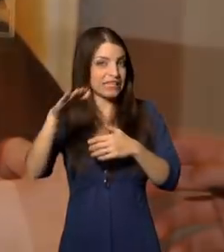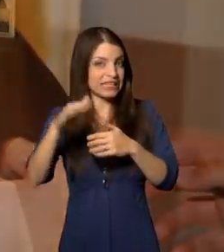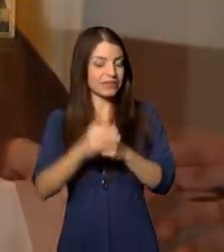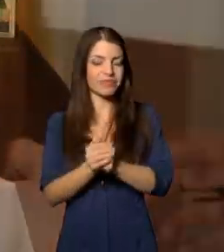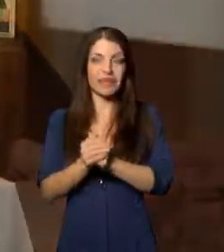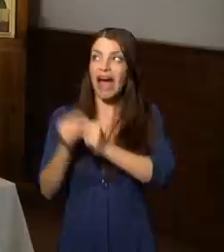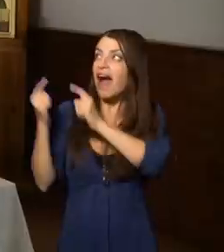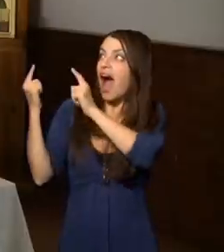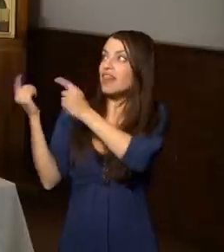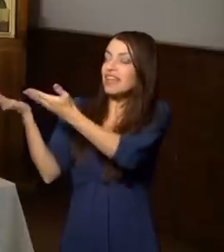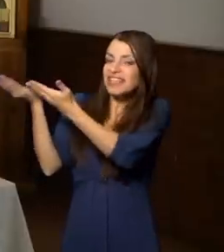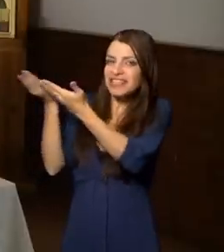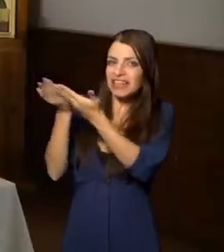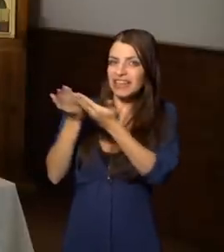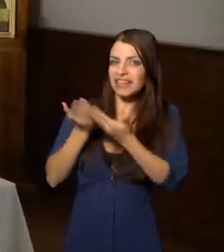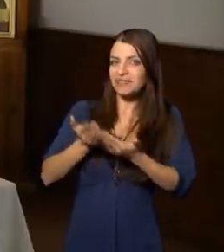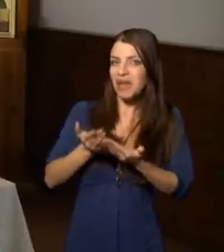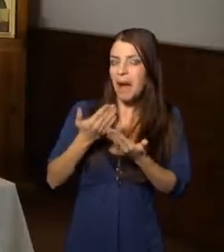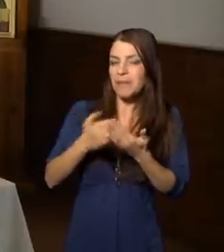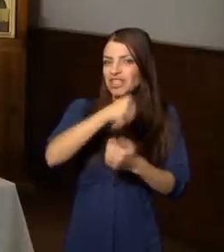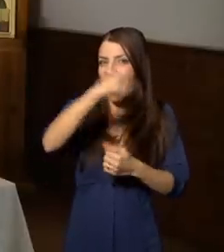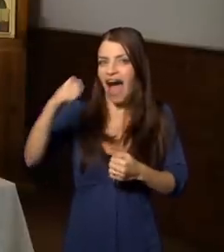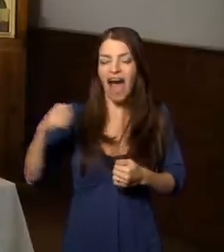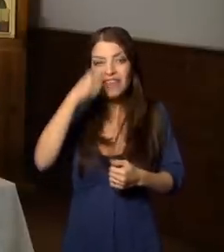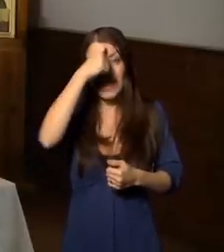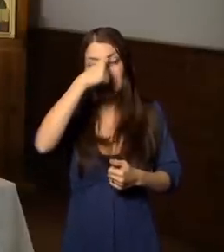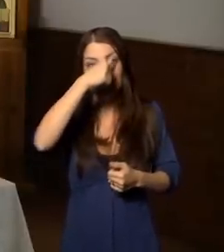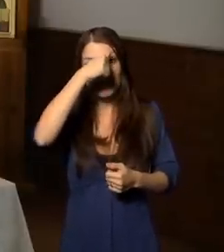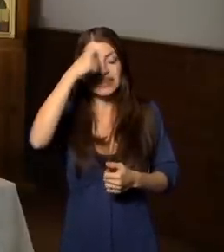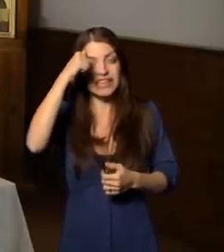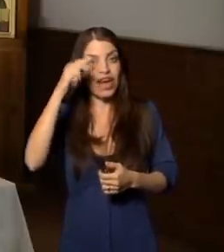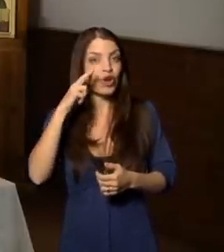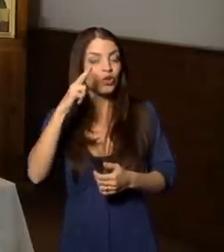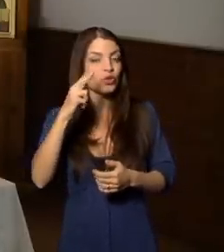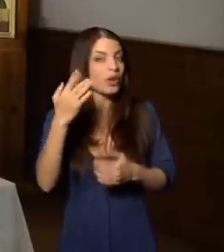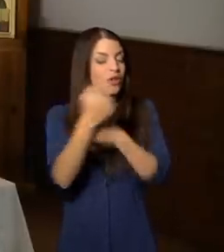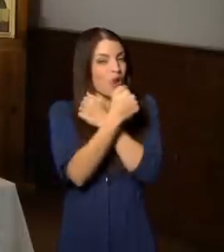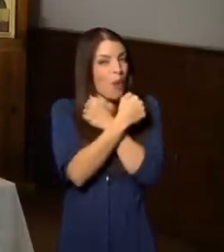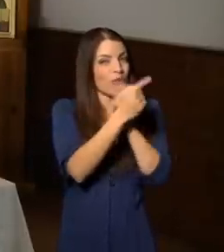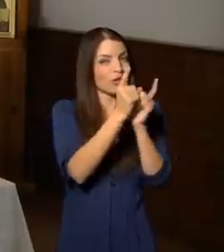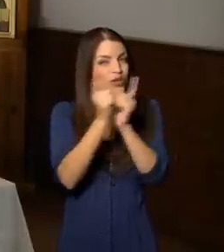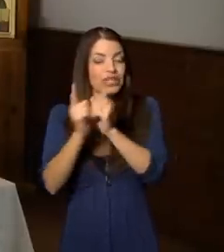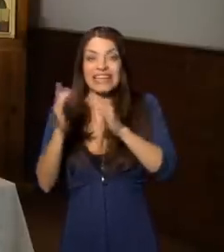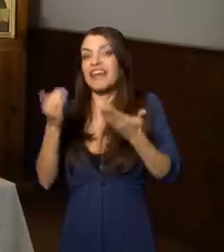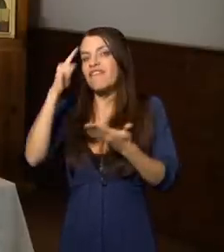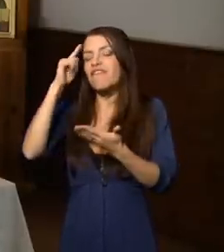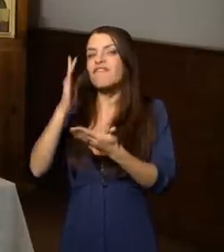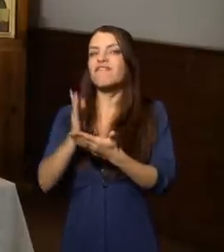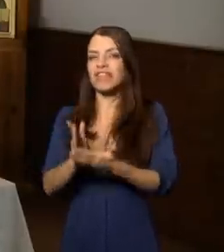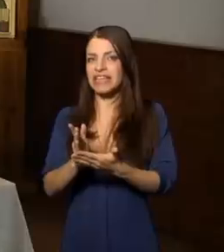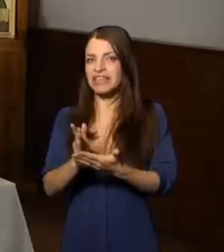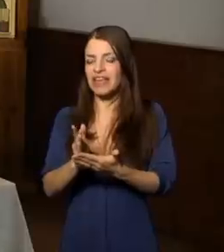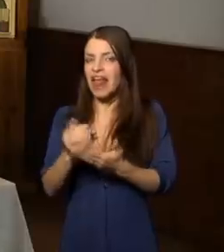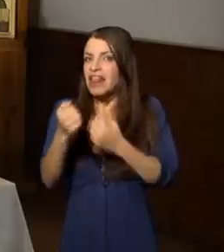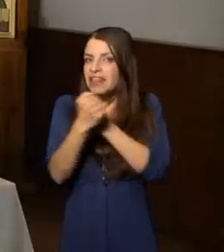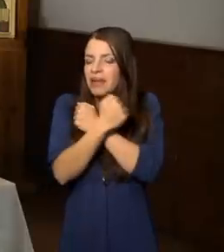Alla jistedinna biex aħna l-insara nuri l-imħabba tagħna permezz tal-fidi. L-imħabba tan-nisrani ma